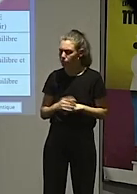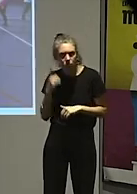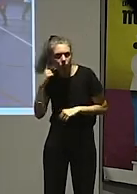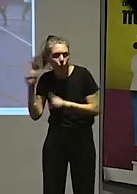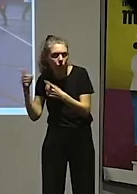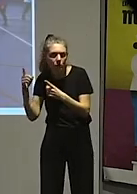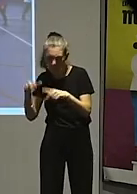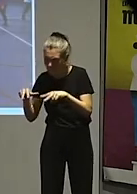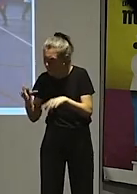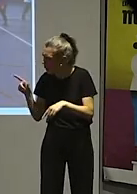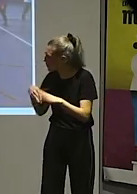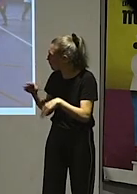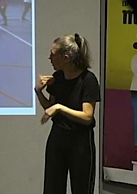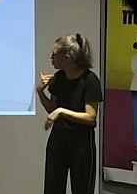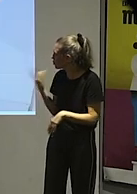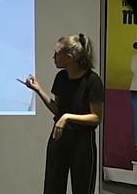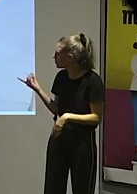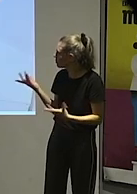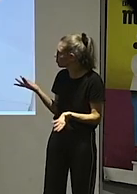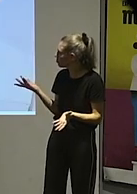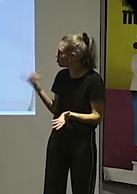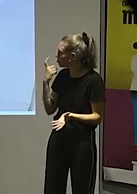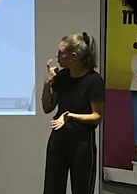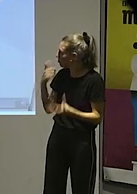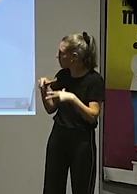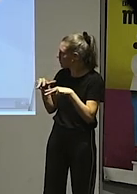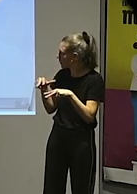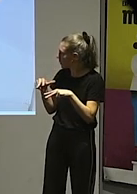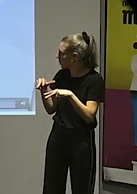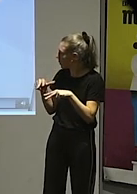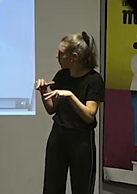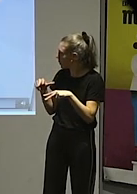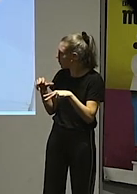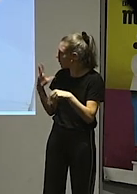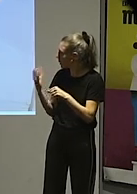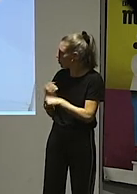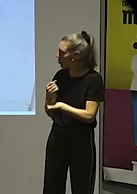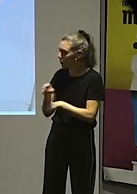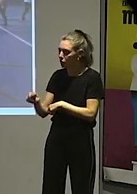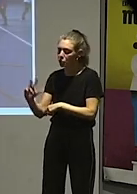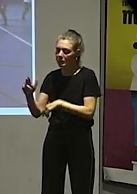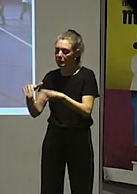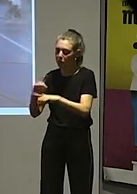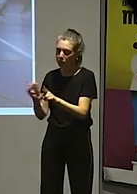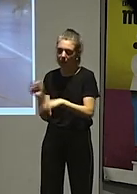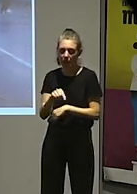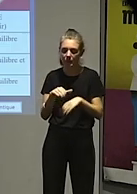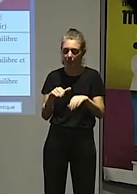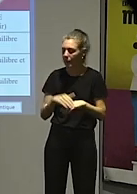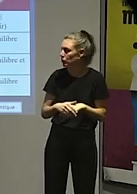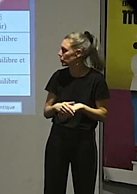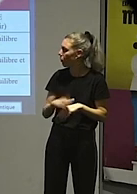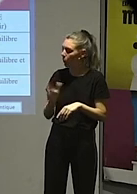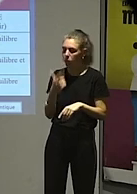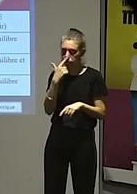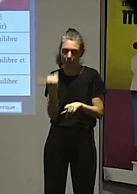Ah, là, ça a fonctionné pour le coup, pour la vidéo et pas les deux autres. Dommage, c'est le gymnase qui marchait. On va passer aux résultats pour ne